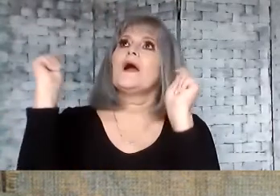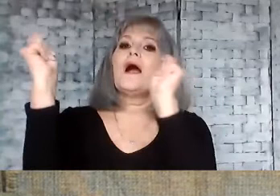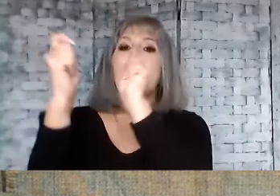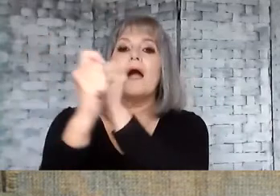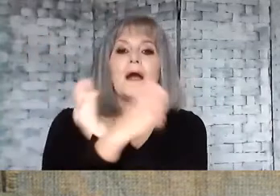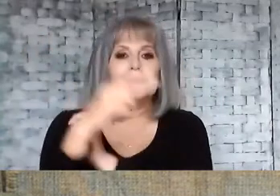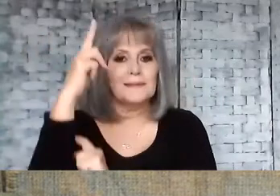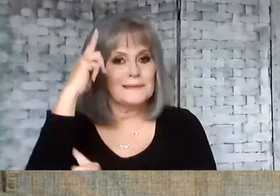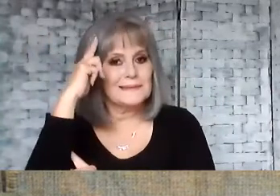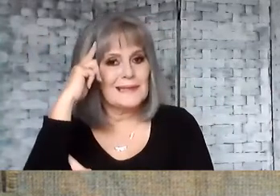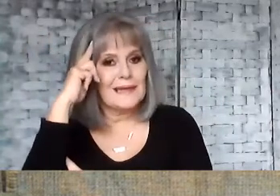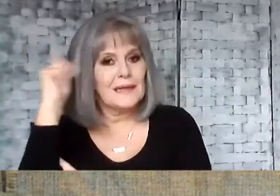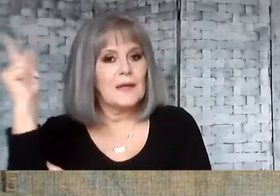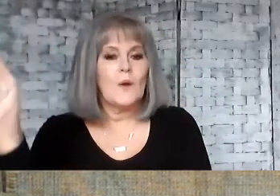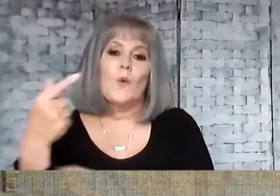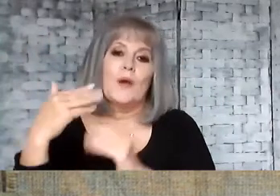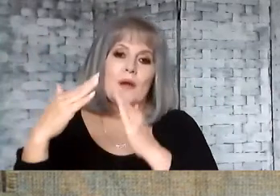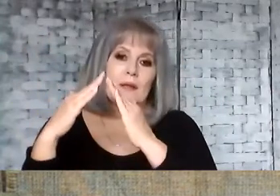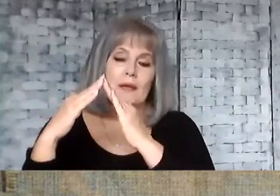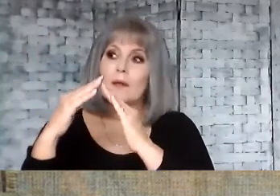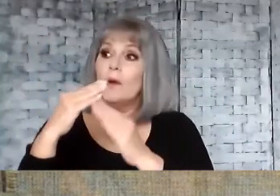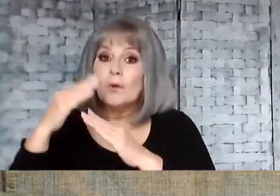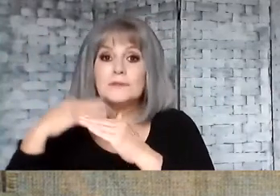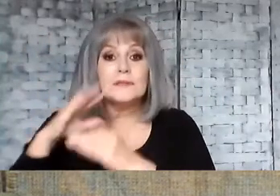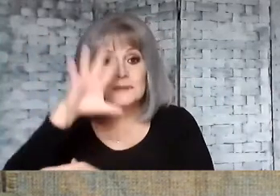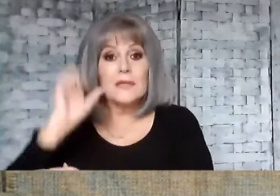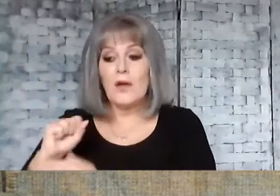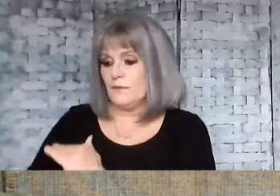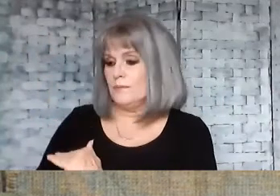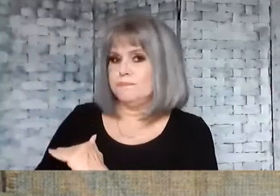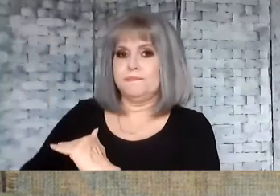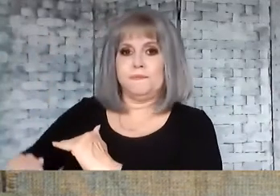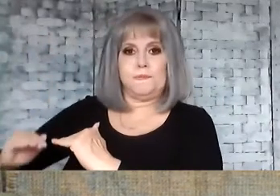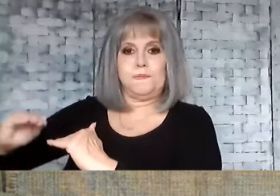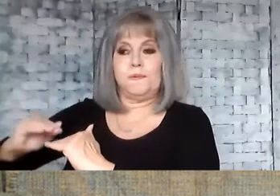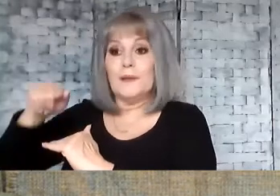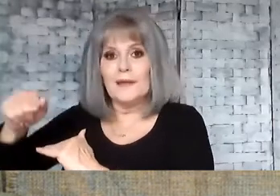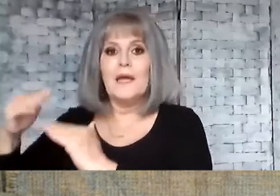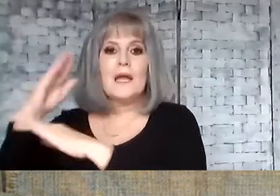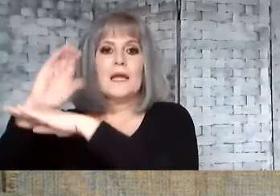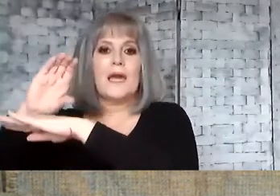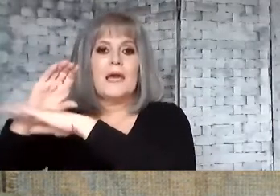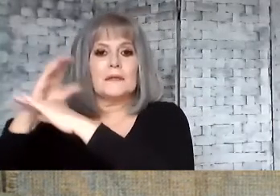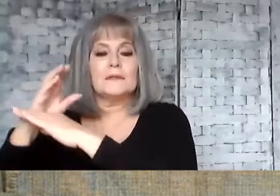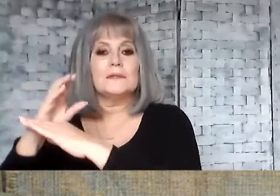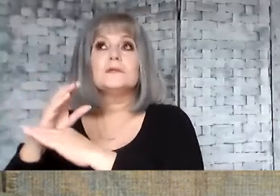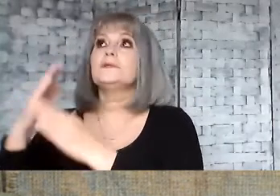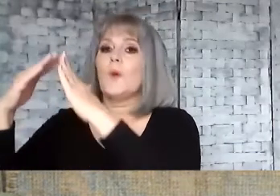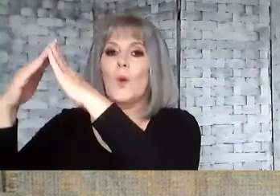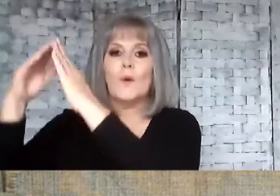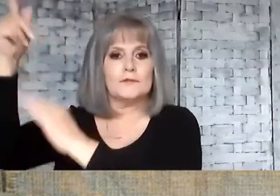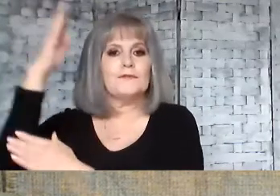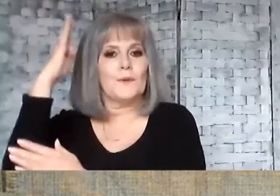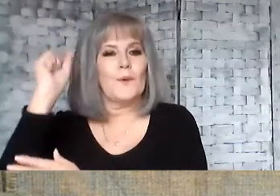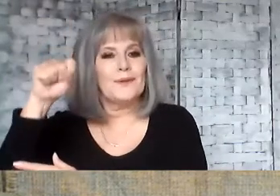leer dink oor kerk. Ons het groot geword in Suid-Afrika, die kerk is die huis van die Here, en ons hoor nou, dis reg, Jesus gaan vir God